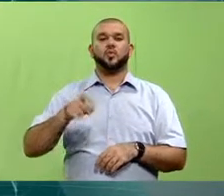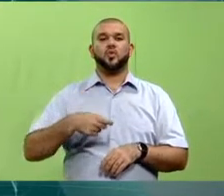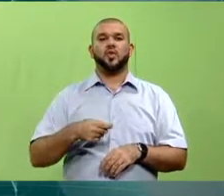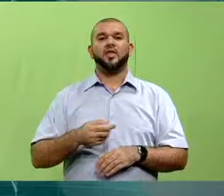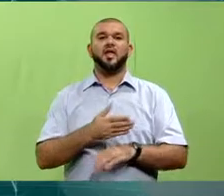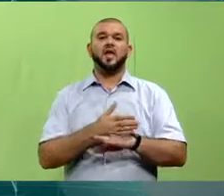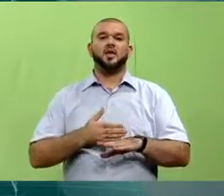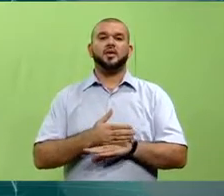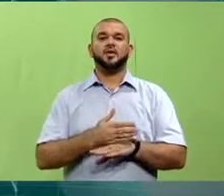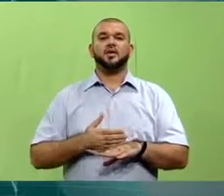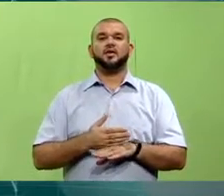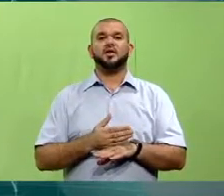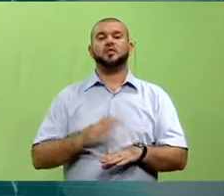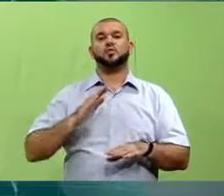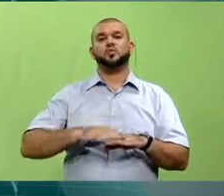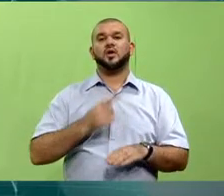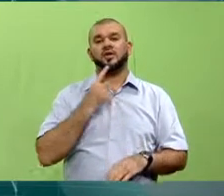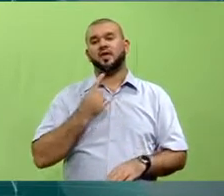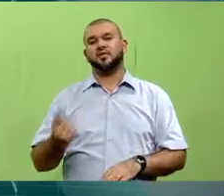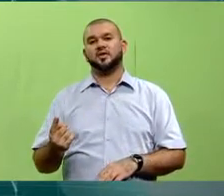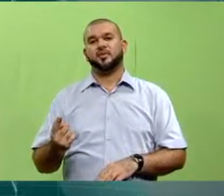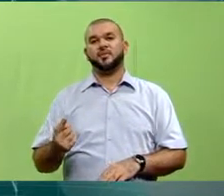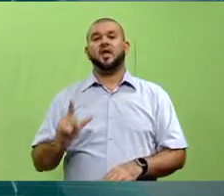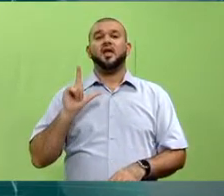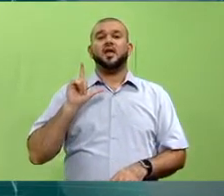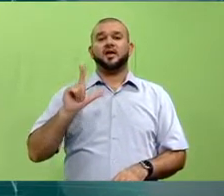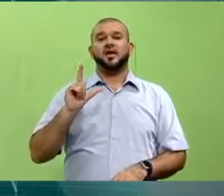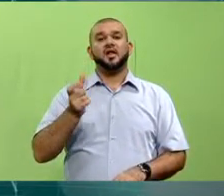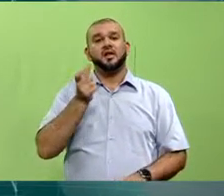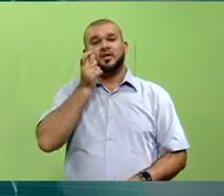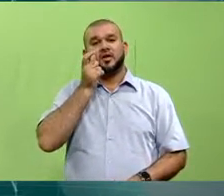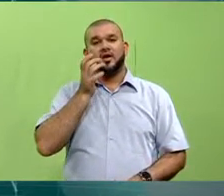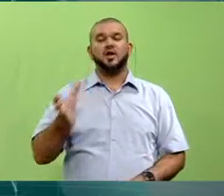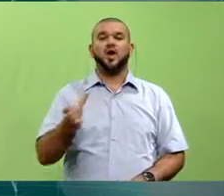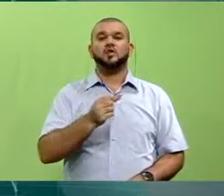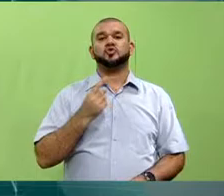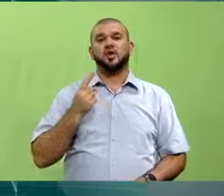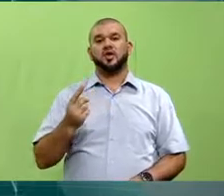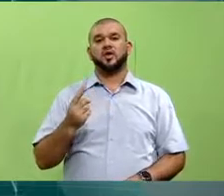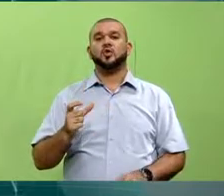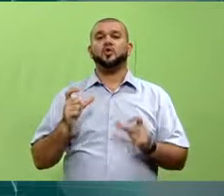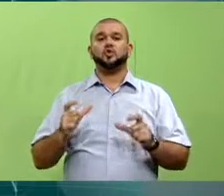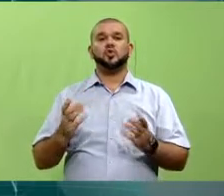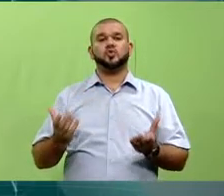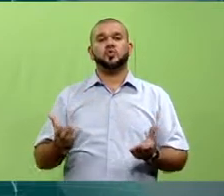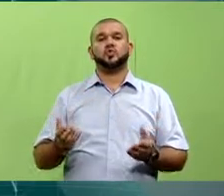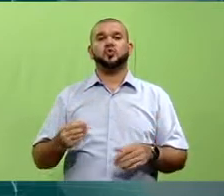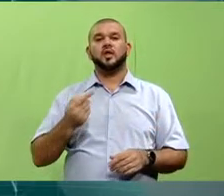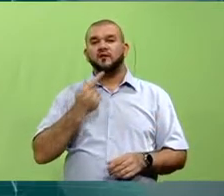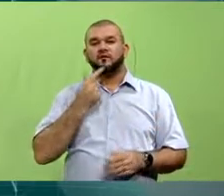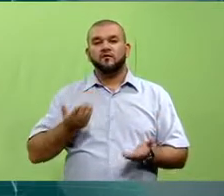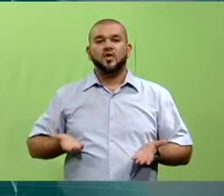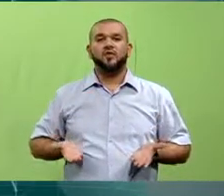Gerekli tedbirler alınıncaya kadar söz konusu fırının ürünlerinin Lefkoşa'da satışı da